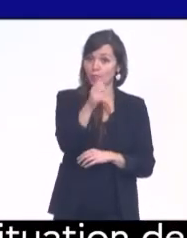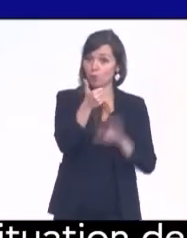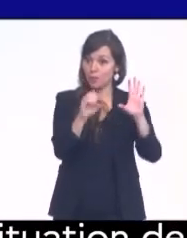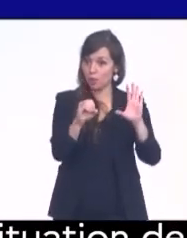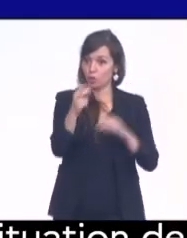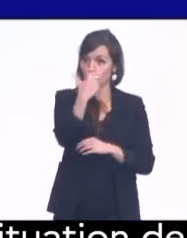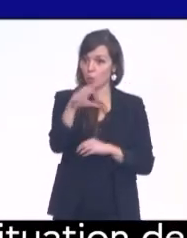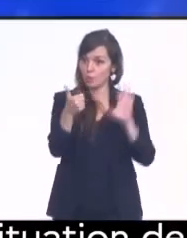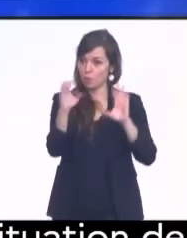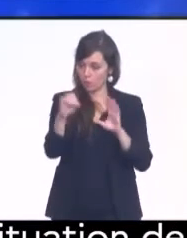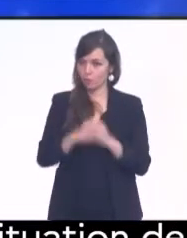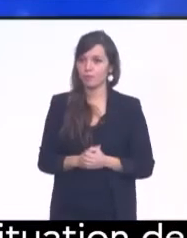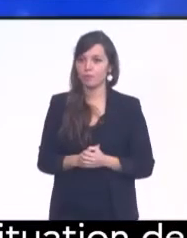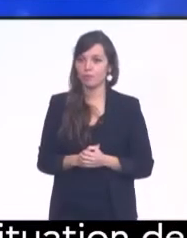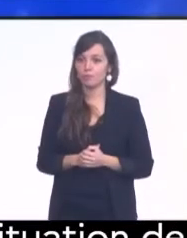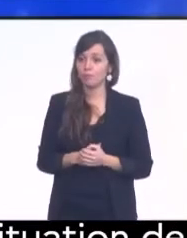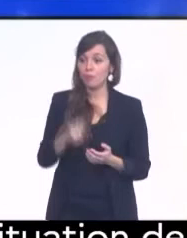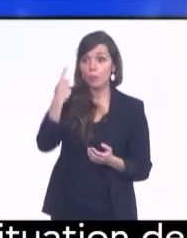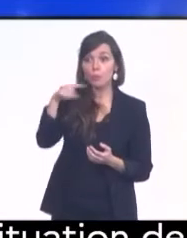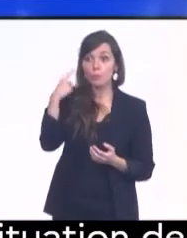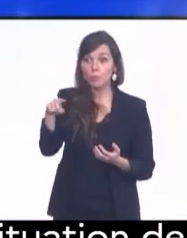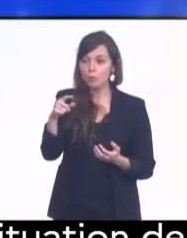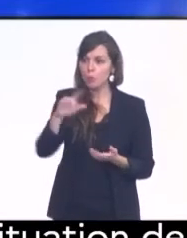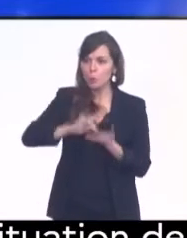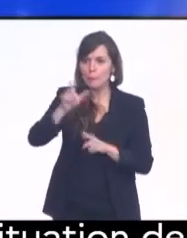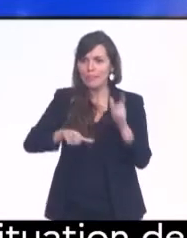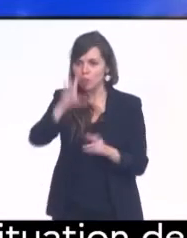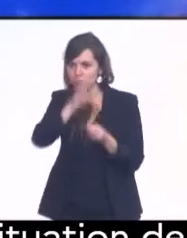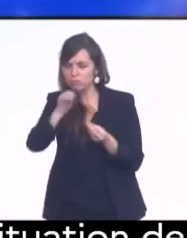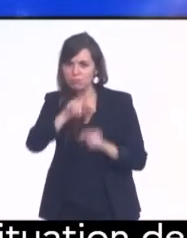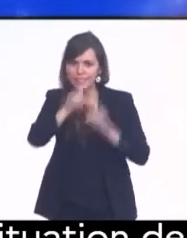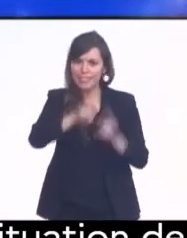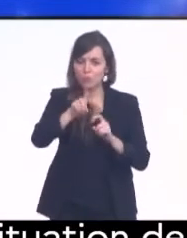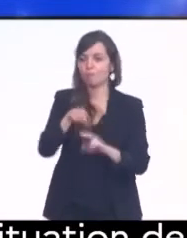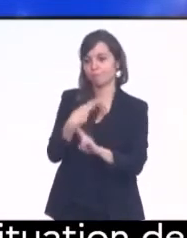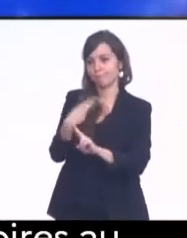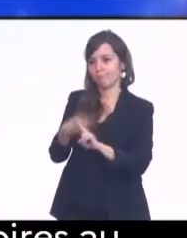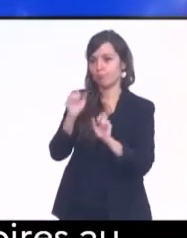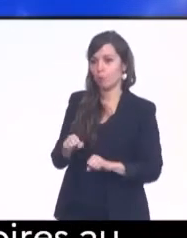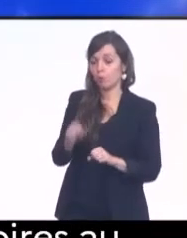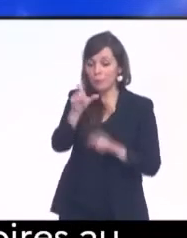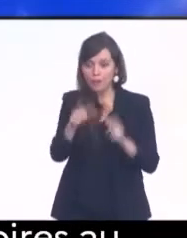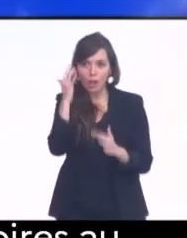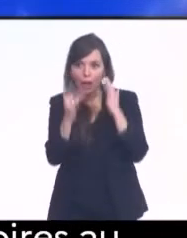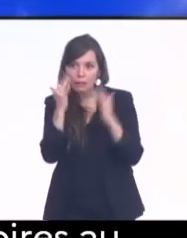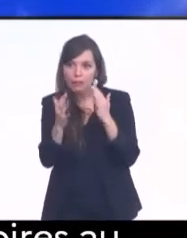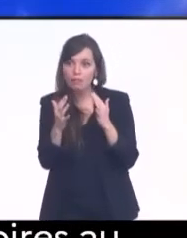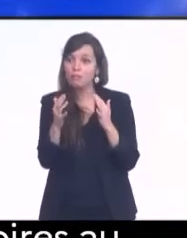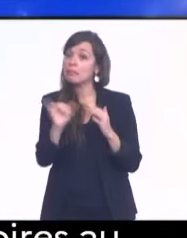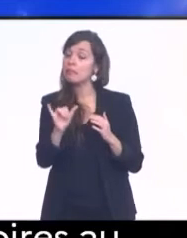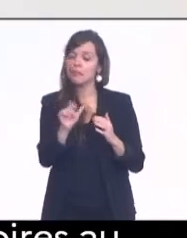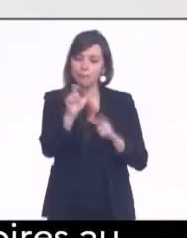360. Il est fait pour répondre massivement d'abord à toutes les questions, toutes les préoccupations des personnes handicapées et de leurs